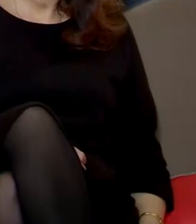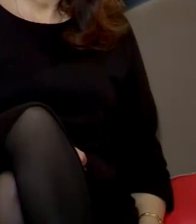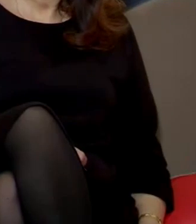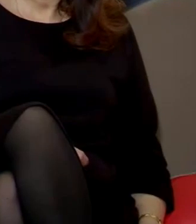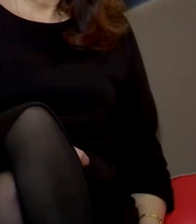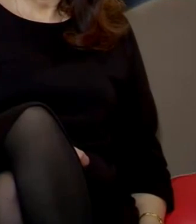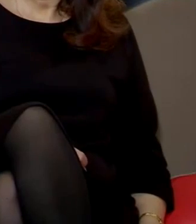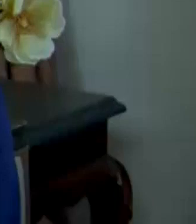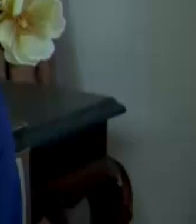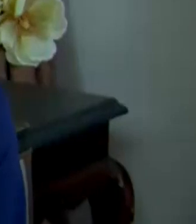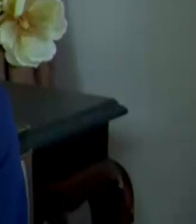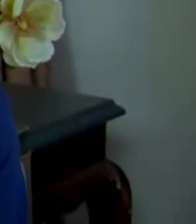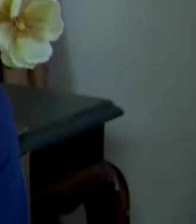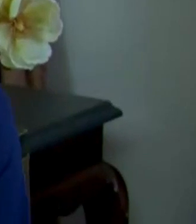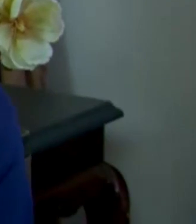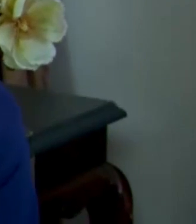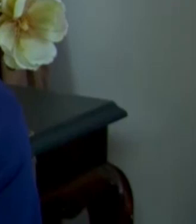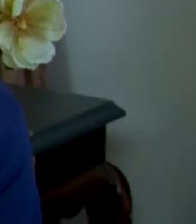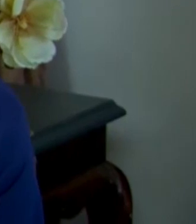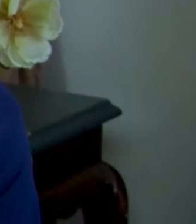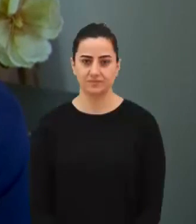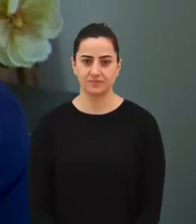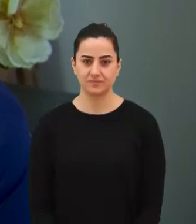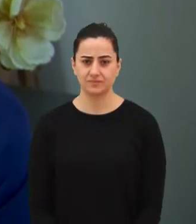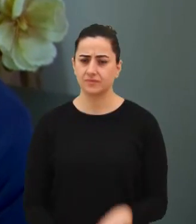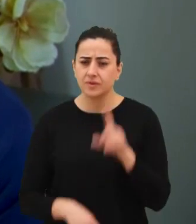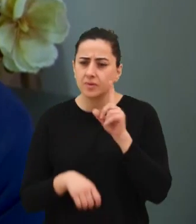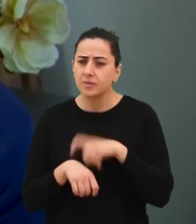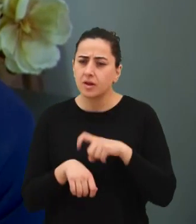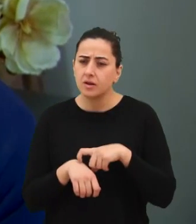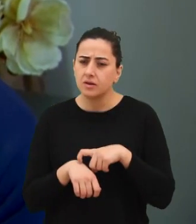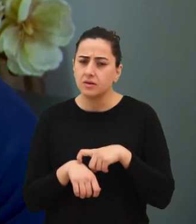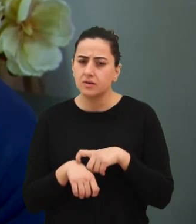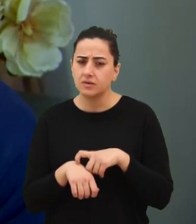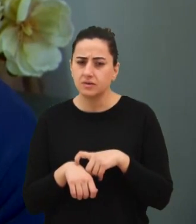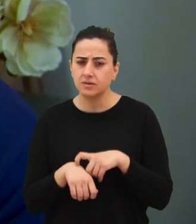uzun boylu, alımlı bir kadın. Bir dakika, bir dakika.